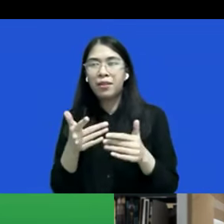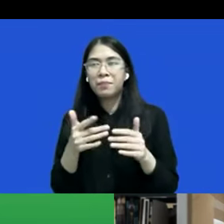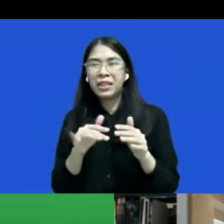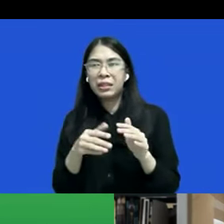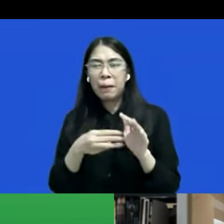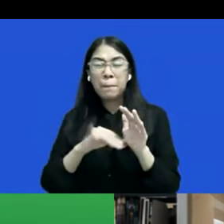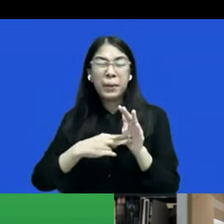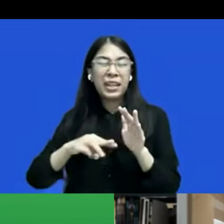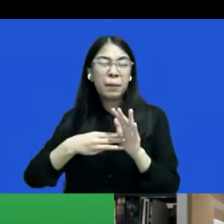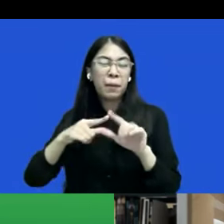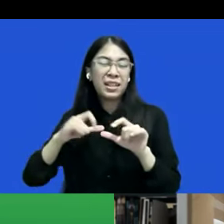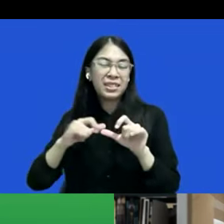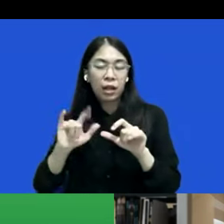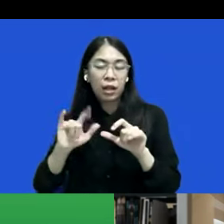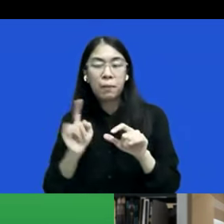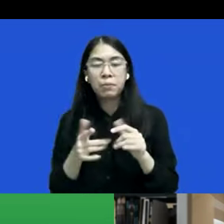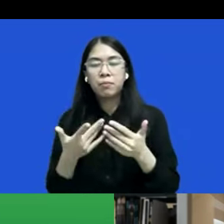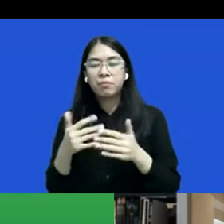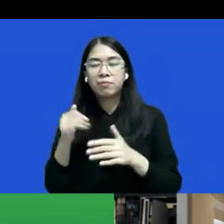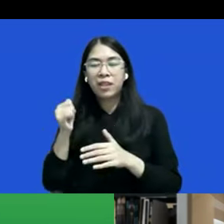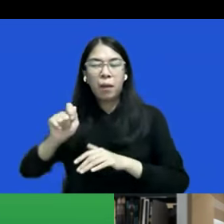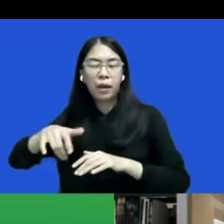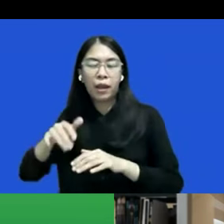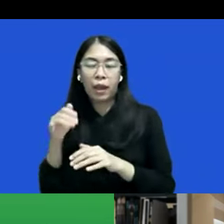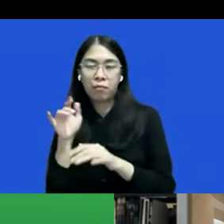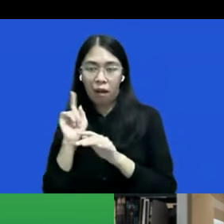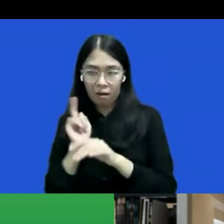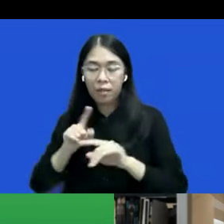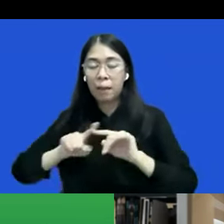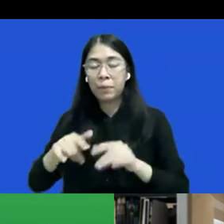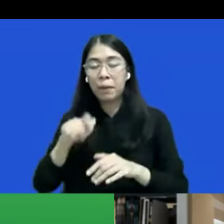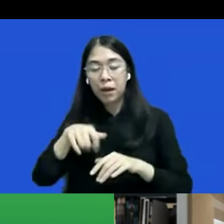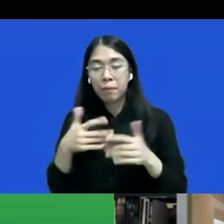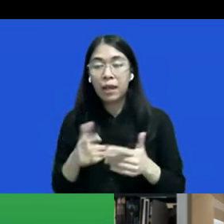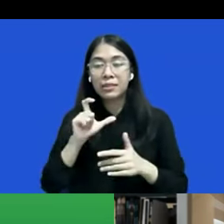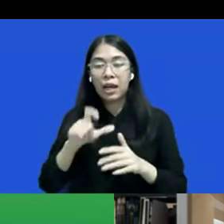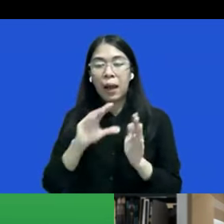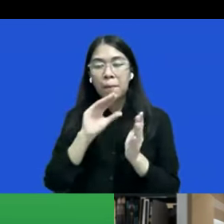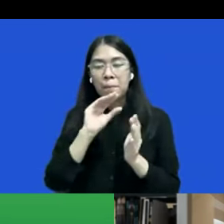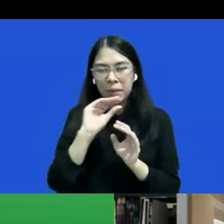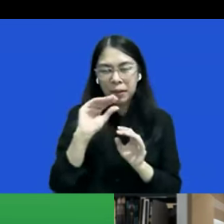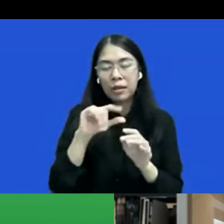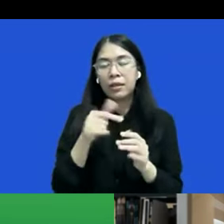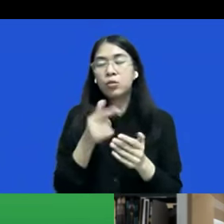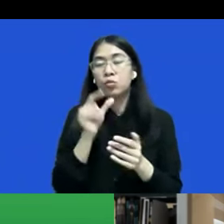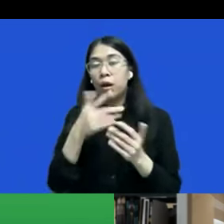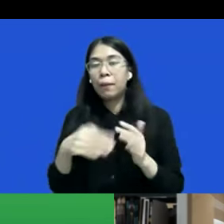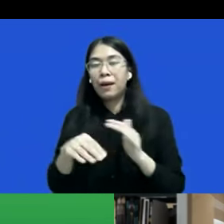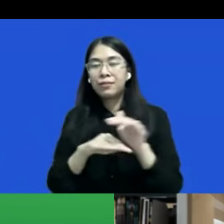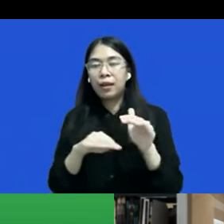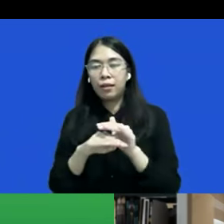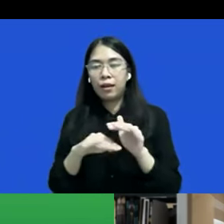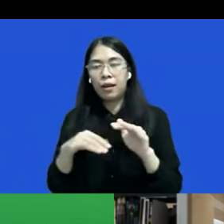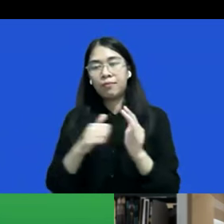potensi penyalahgunaan selalu ada, tetapi yang bisa diupayakan adalah bagaimana meminimalisir dengan menentukan standar beracara itu